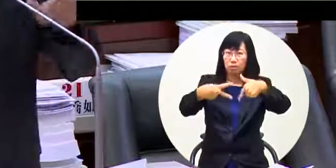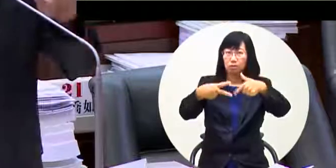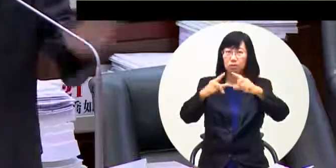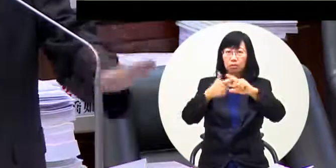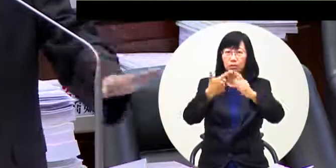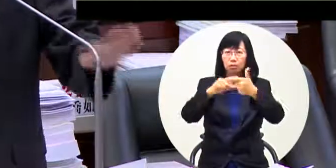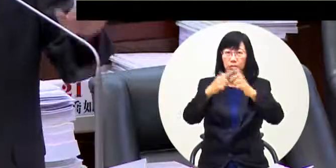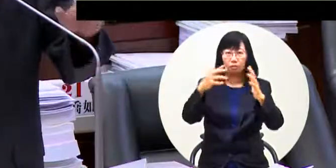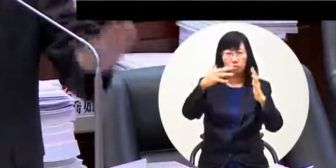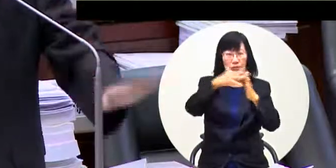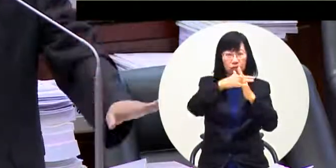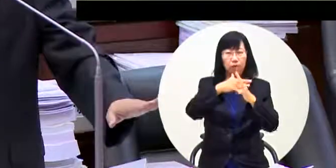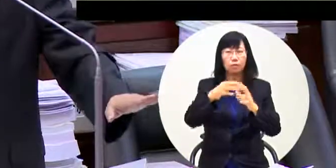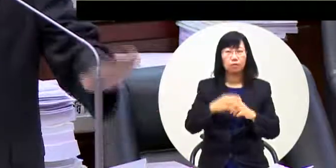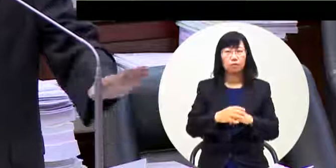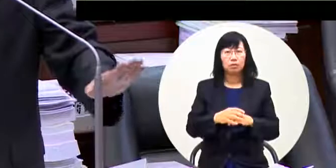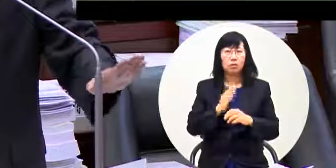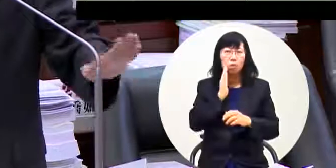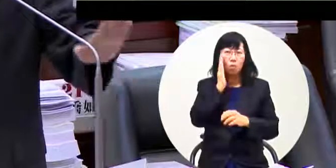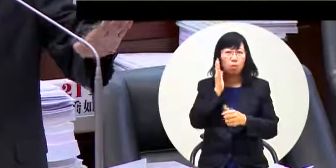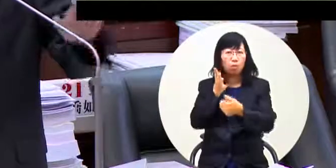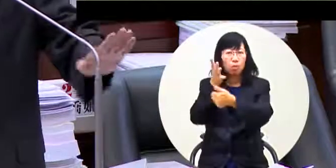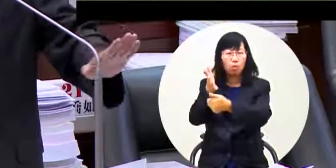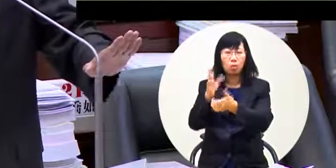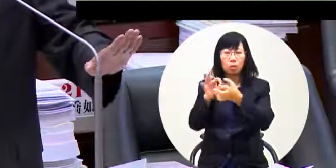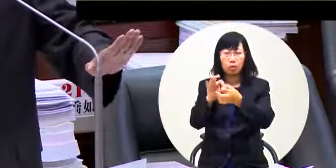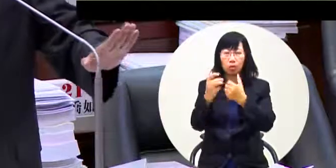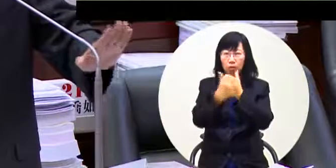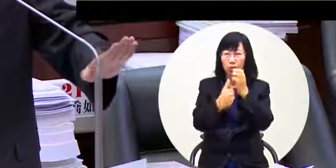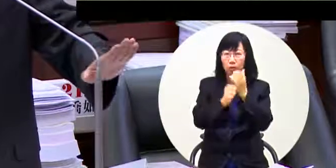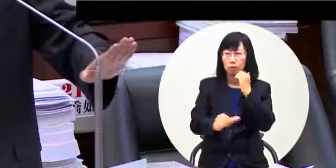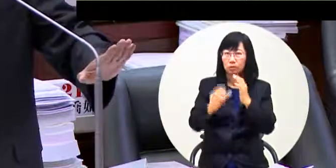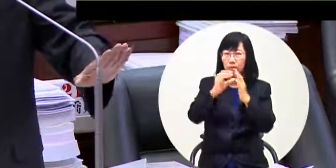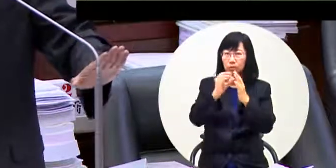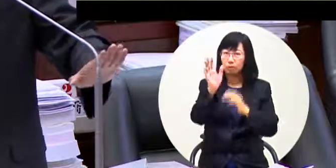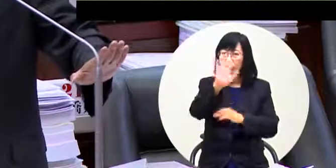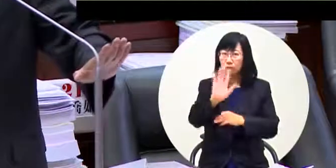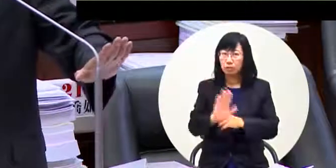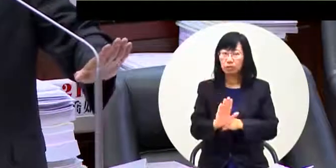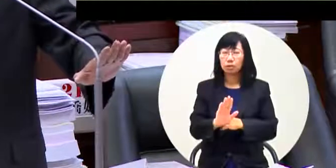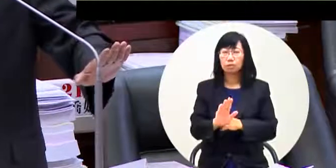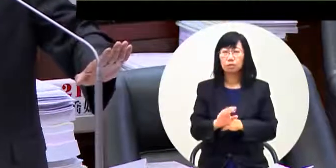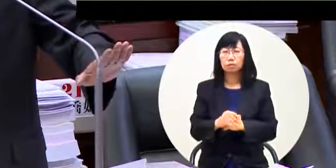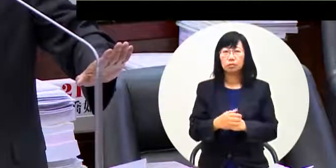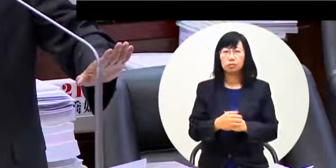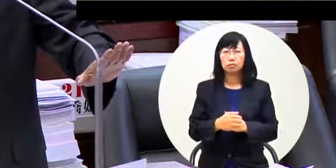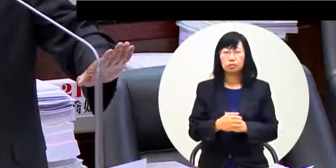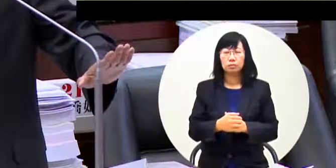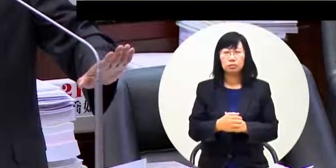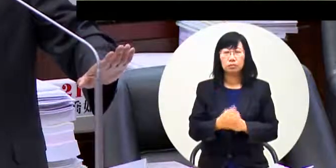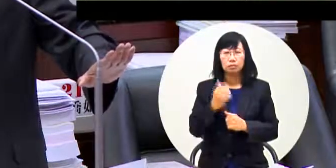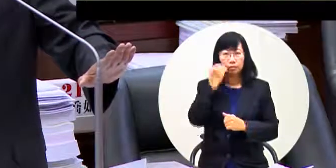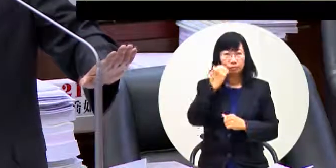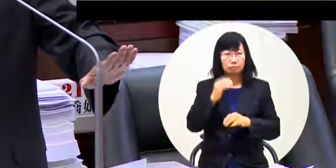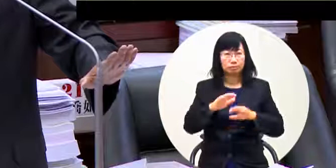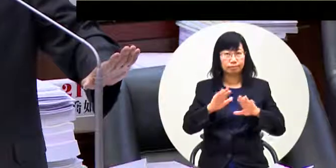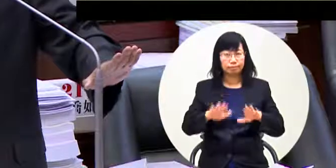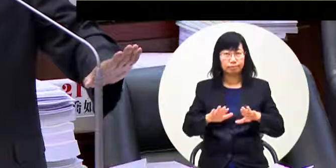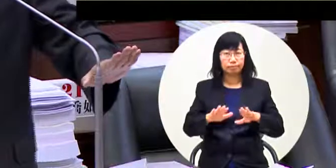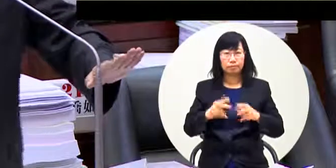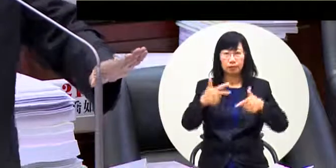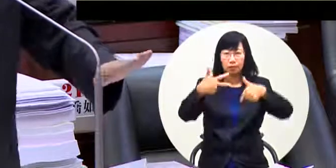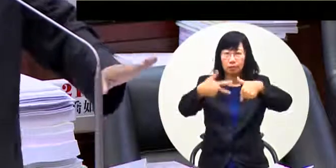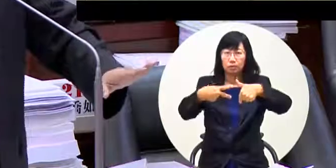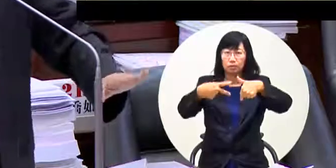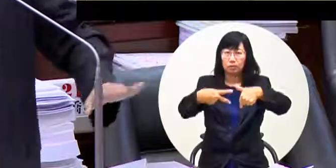长，卫生局对这个态度，我们怎么样？如果今仔日，阮的人武的同事、议员的同事走去控